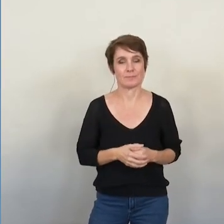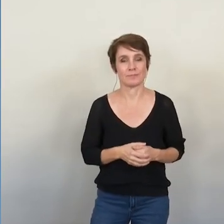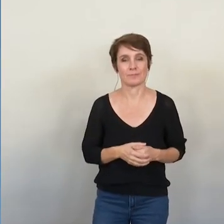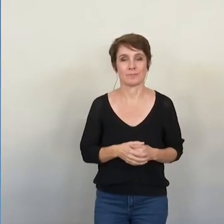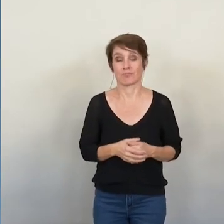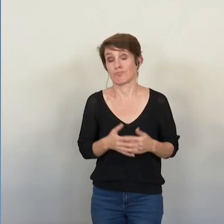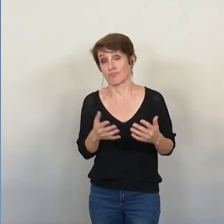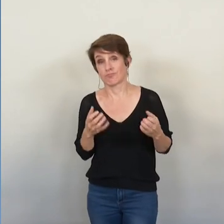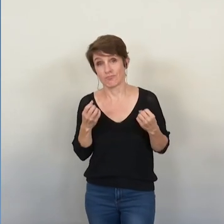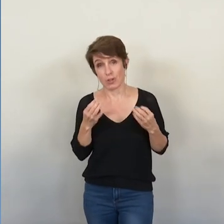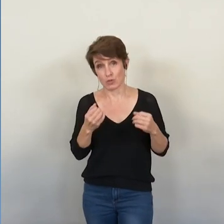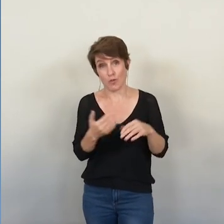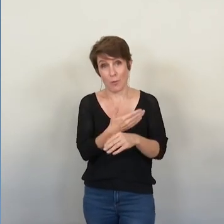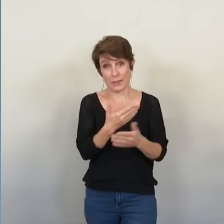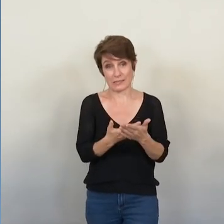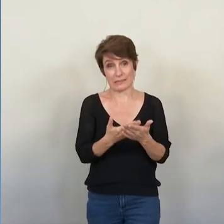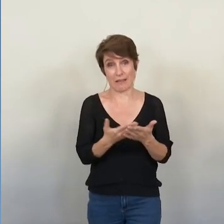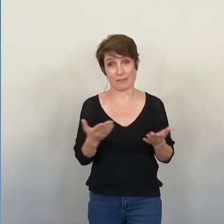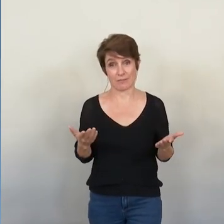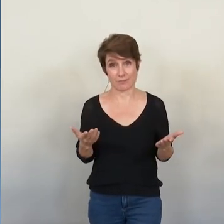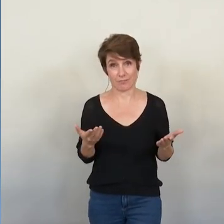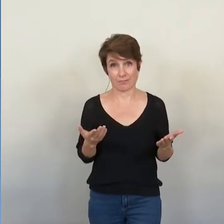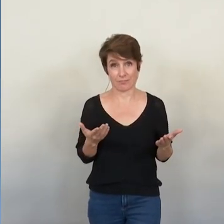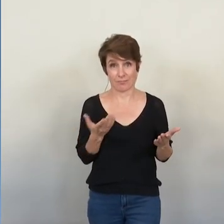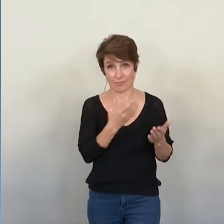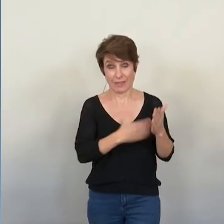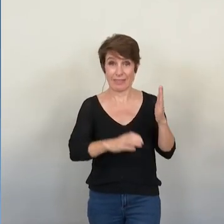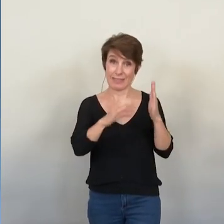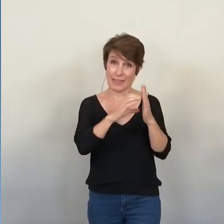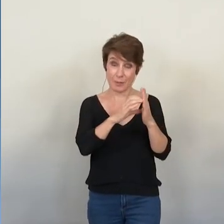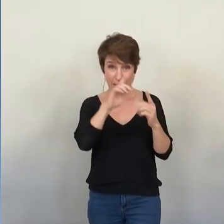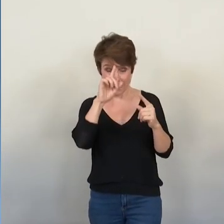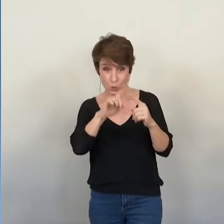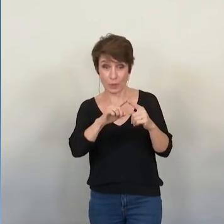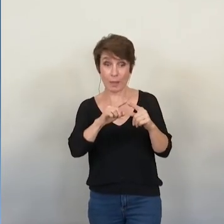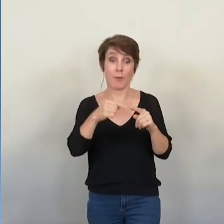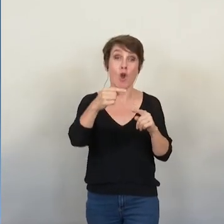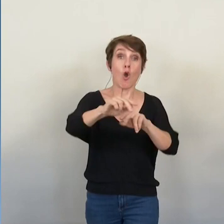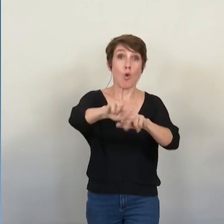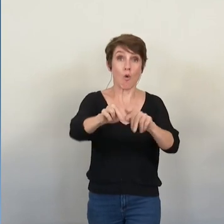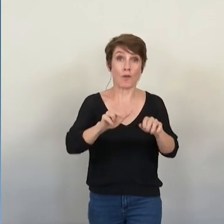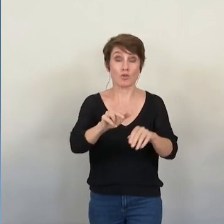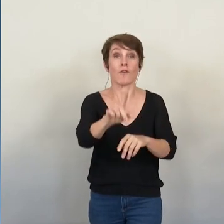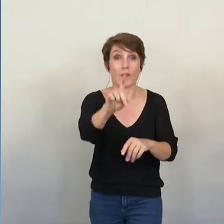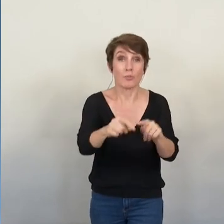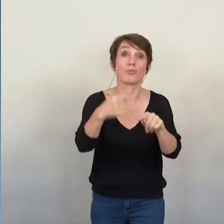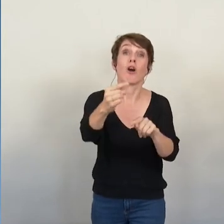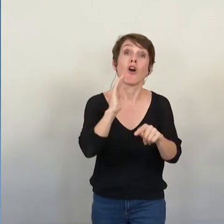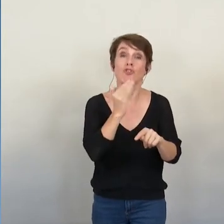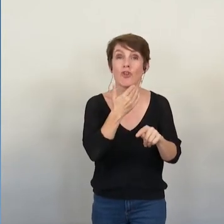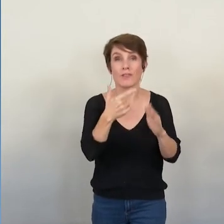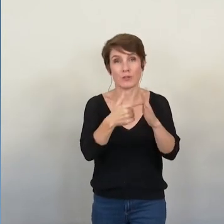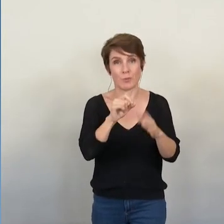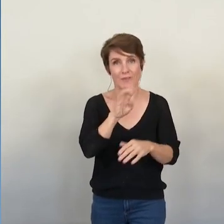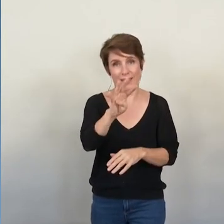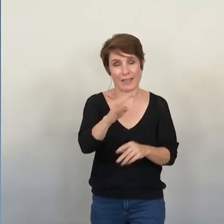le regretter mais il est assez courant de délibérer sur des conventions qui prennent effet en début d'année civile alors même qu'on délibère en cours